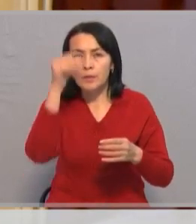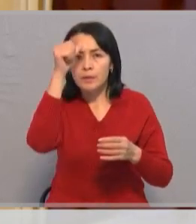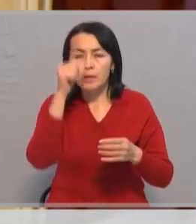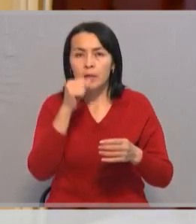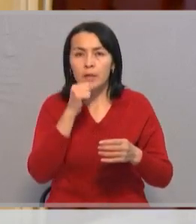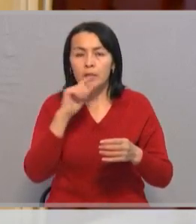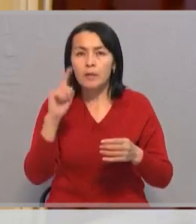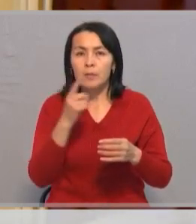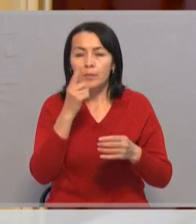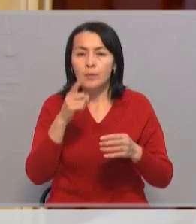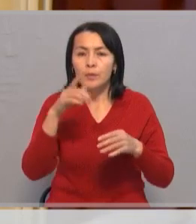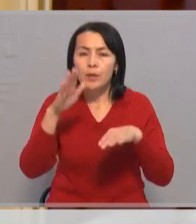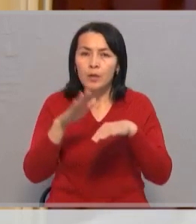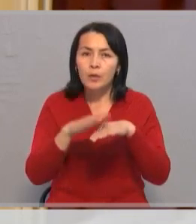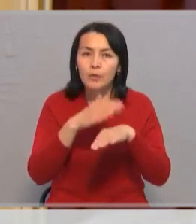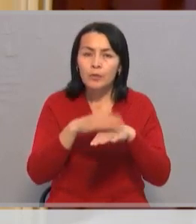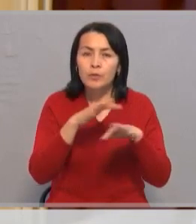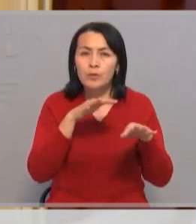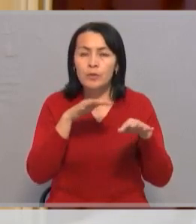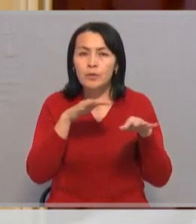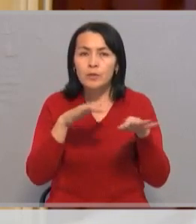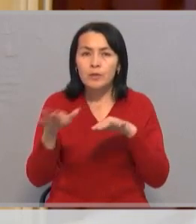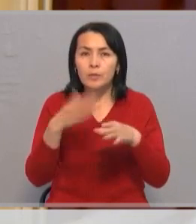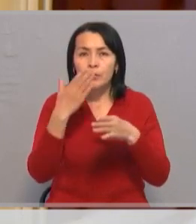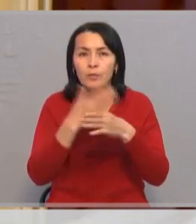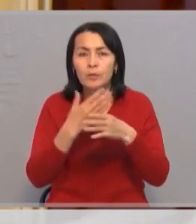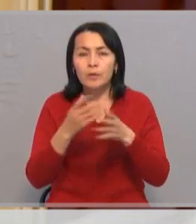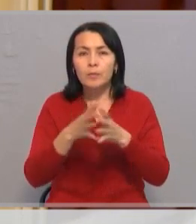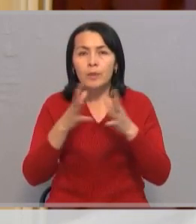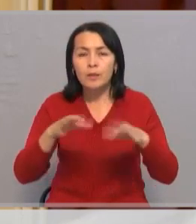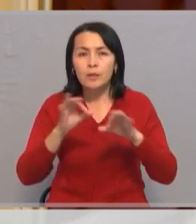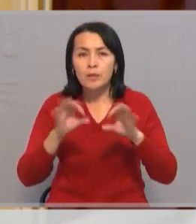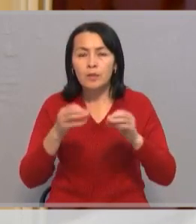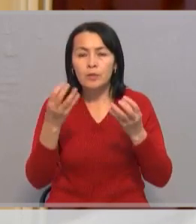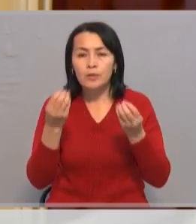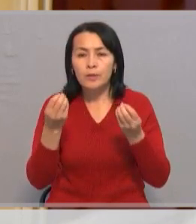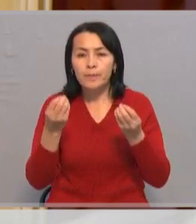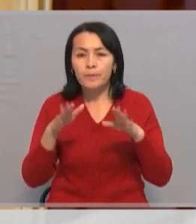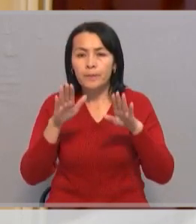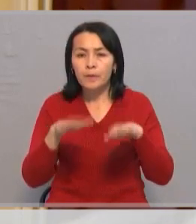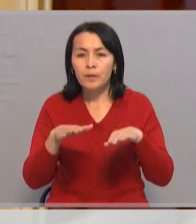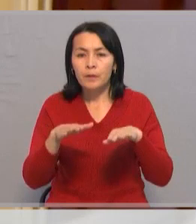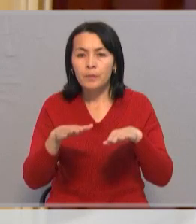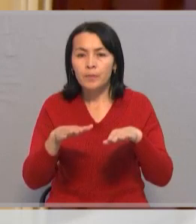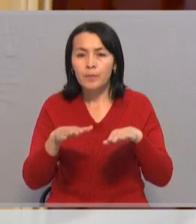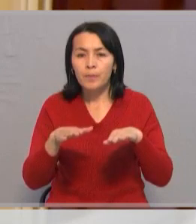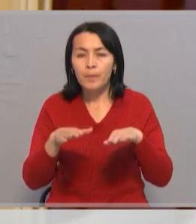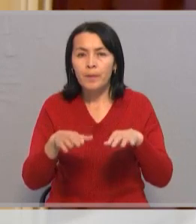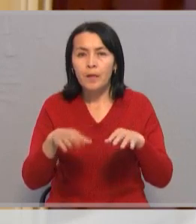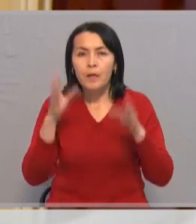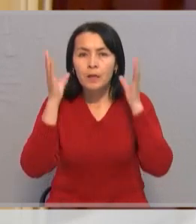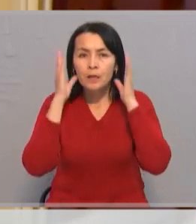бір игі істерімен, сауапты істерімен барынша кеңірек жеткізу. Және тек қана жаңағы тарауих